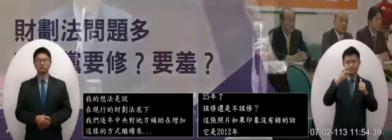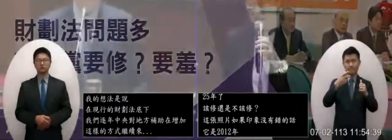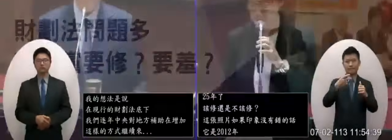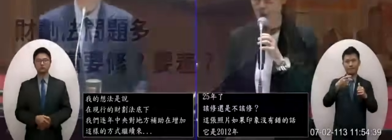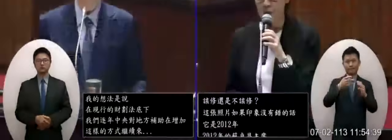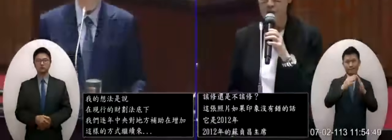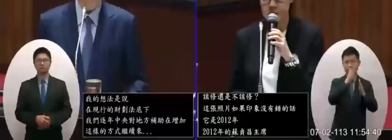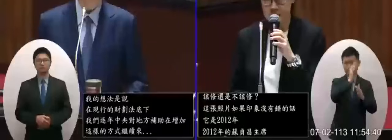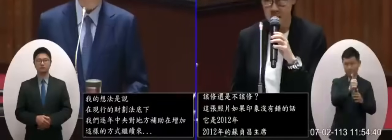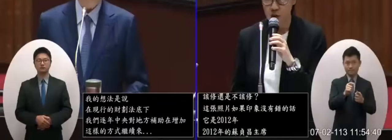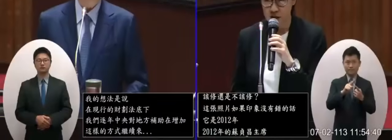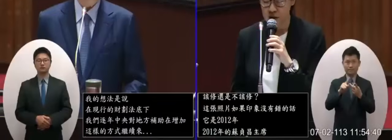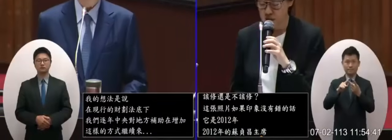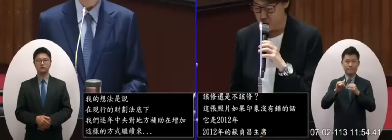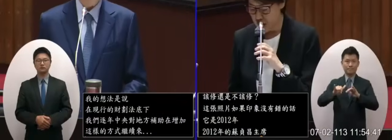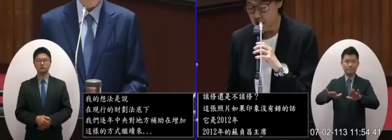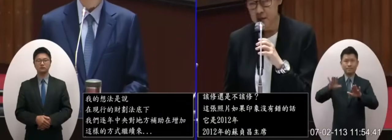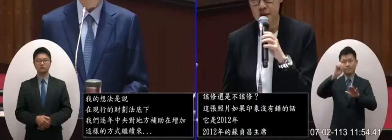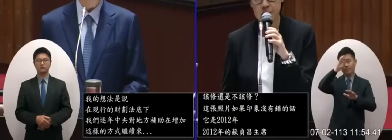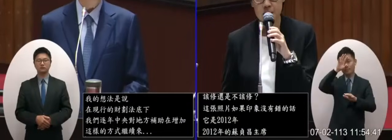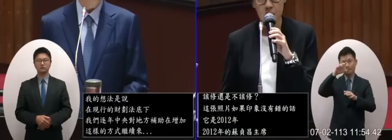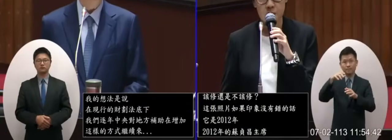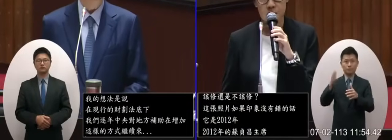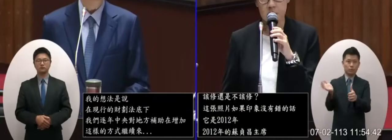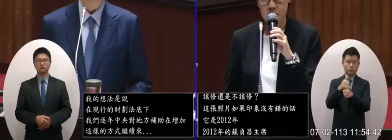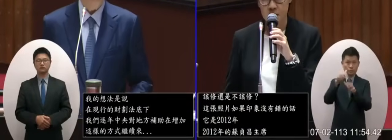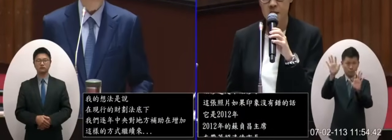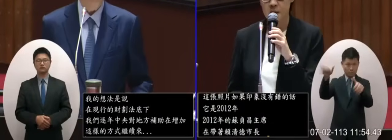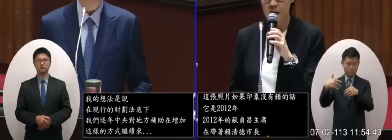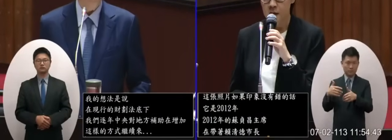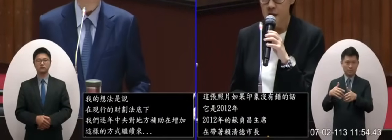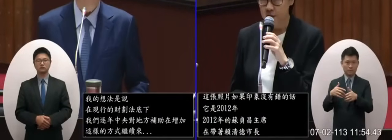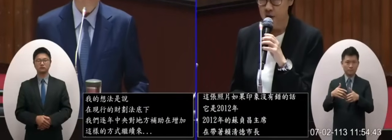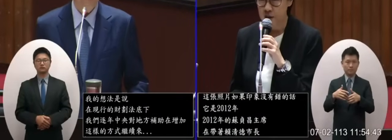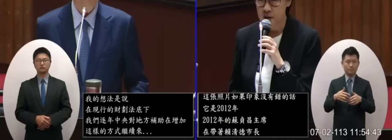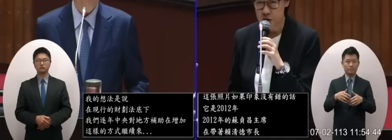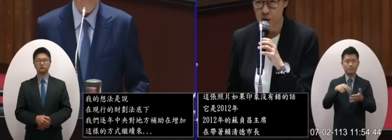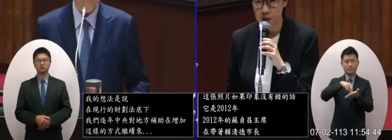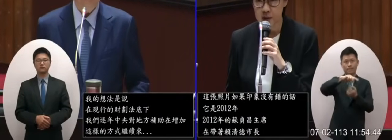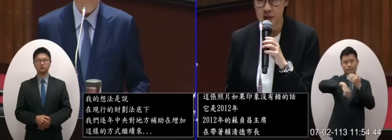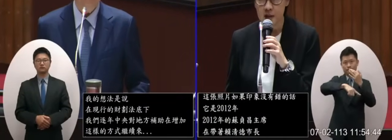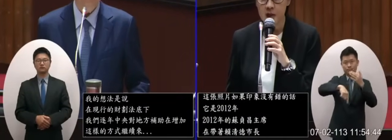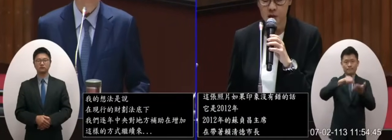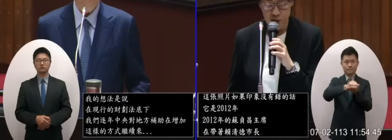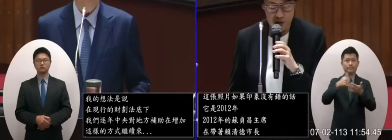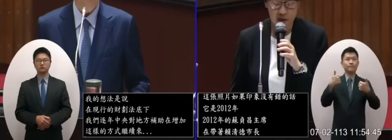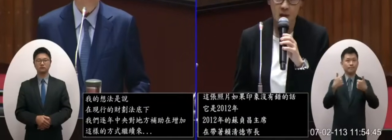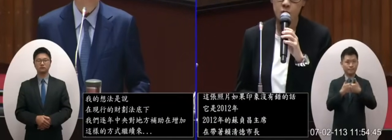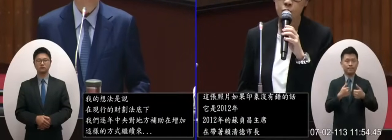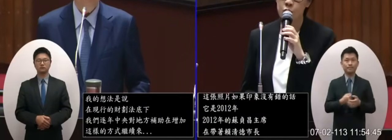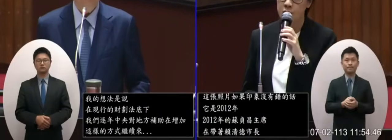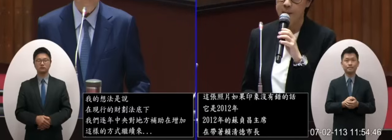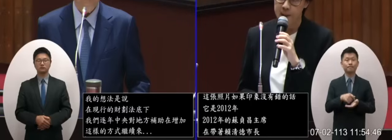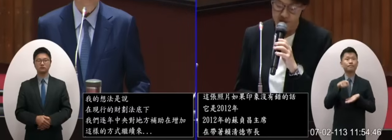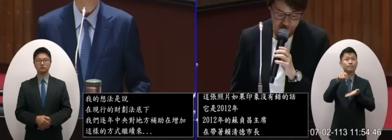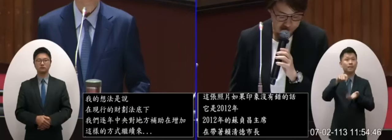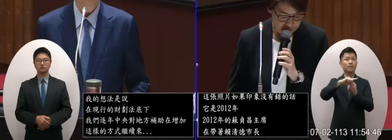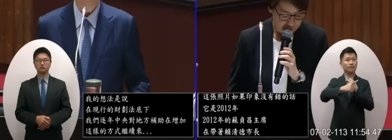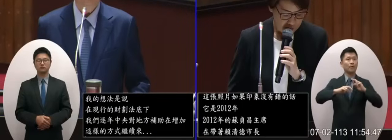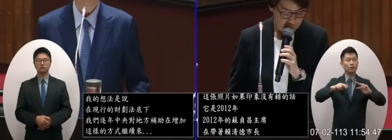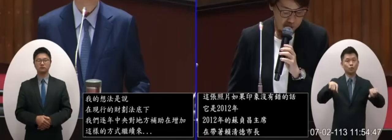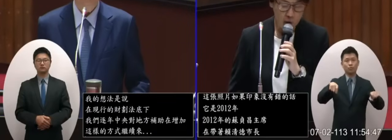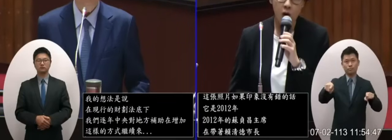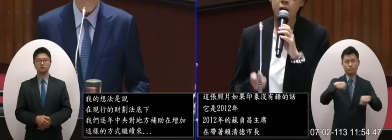长，还有民进党团的总召，他们召集的一个立法院的记者会，也就是提出修法版